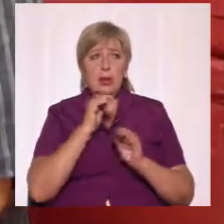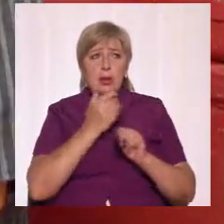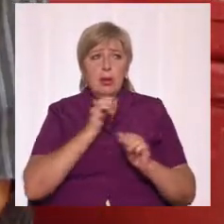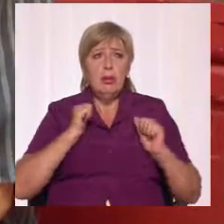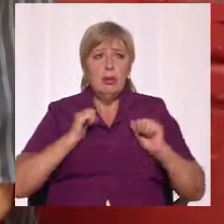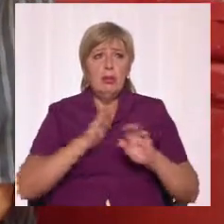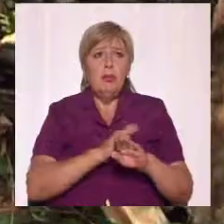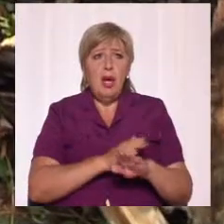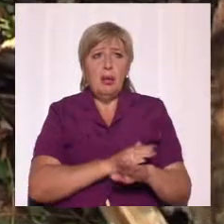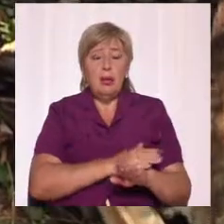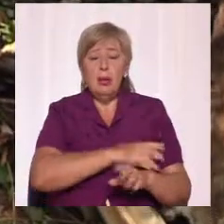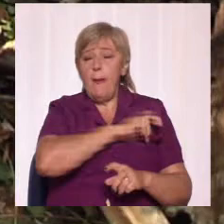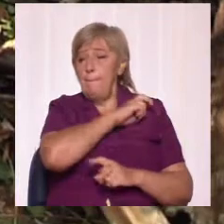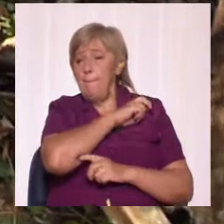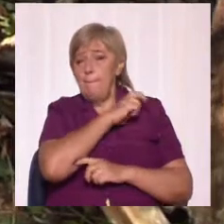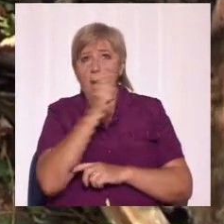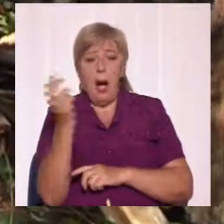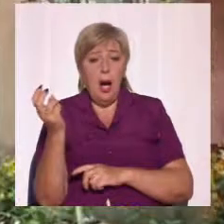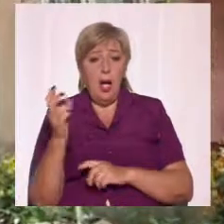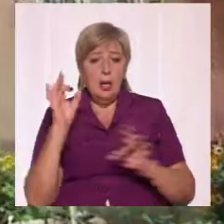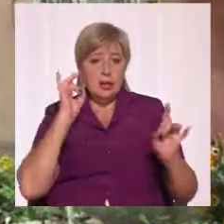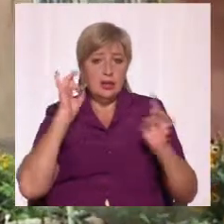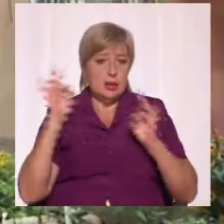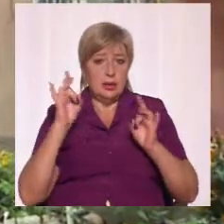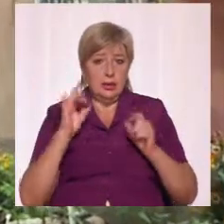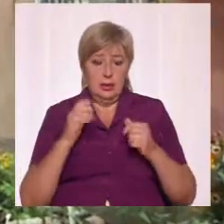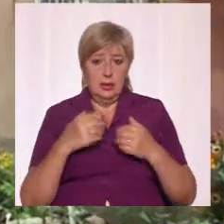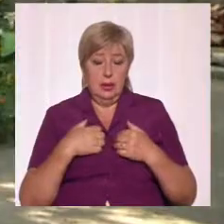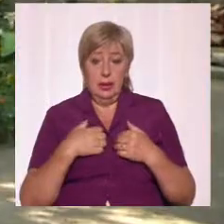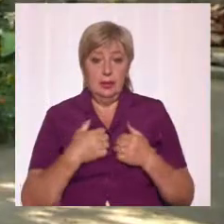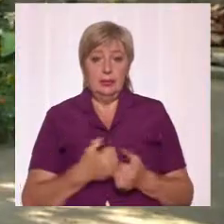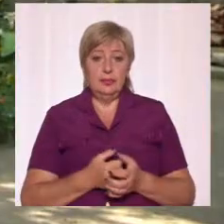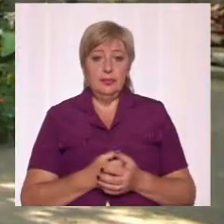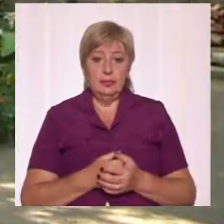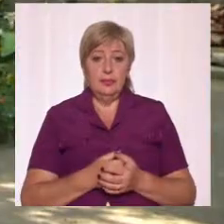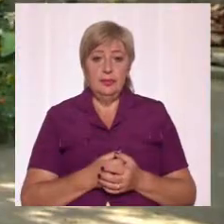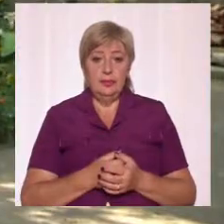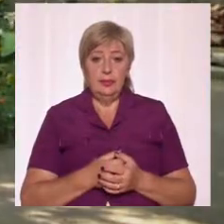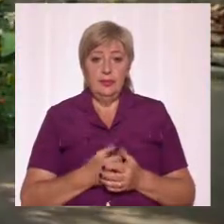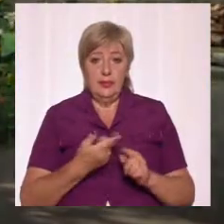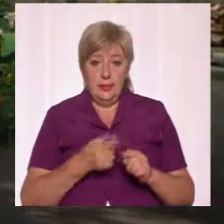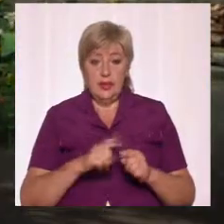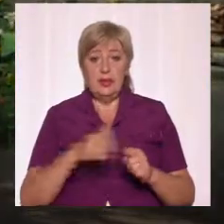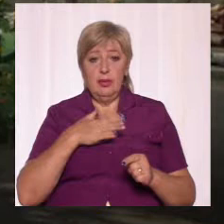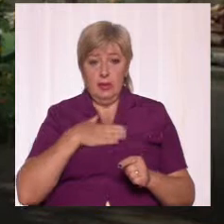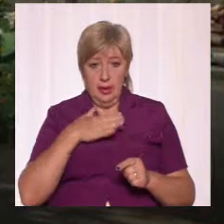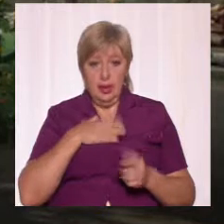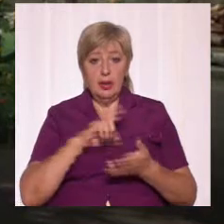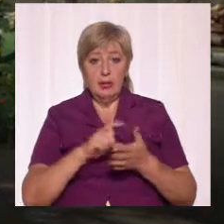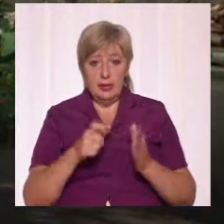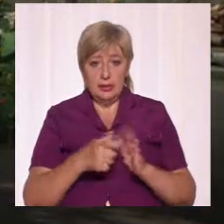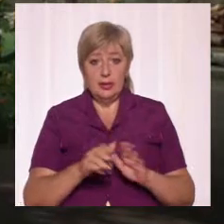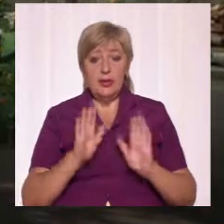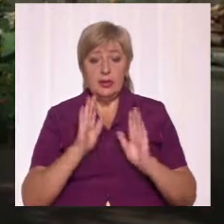грохнути прямо туди. Загрохотало все, ми тільки встигли вскочити. Так, це на моїй оселі, якраз я тільки прийшла з